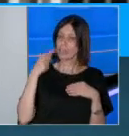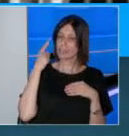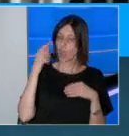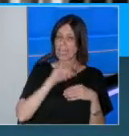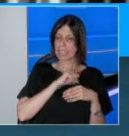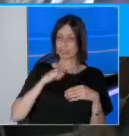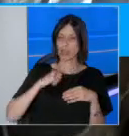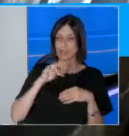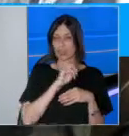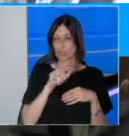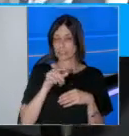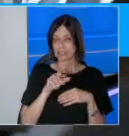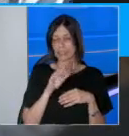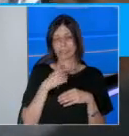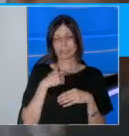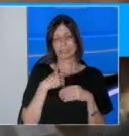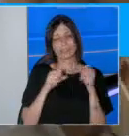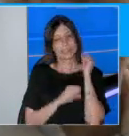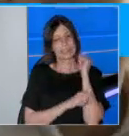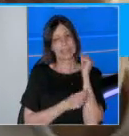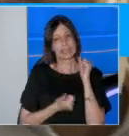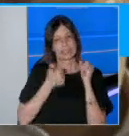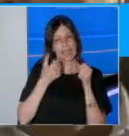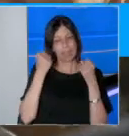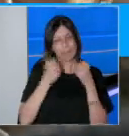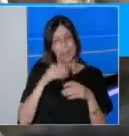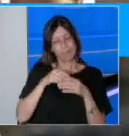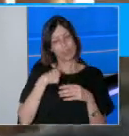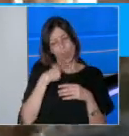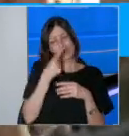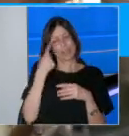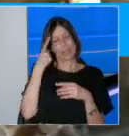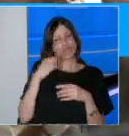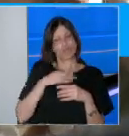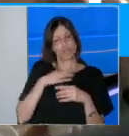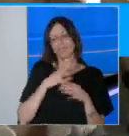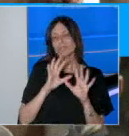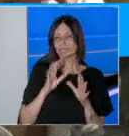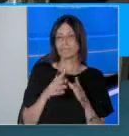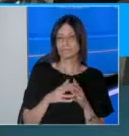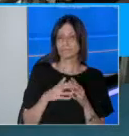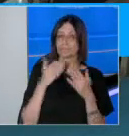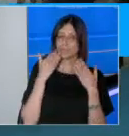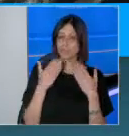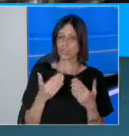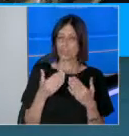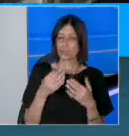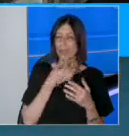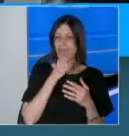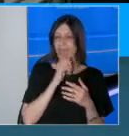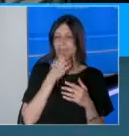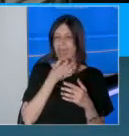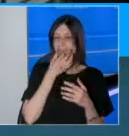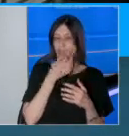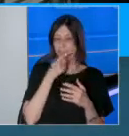מיעוט בעניין הזה, ואני סגן שר לביטחון פנים, ואני אומר את דעתי. חבר הכנסת גדי יברקן, סגן שר לביטחון הפנים, תודה רבה לך על הרעיון הזה. תודה רבה